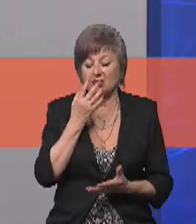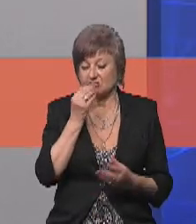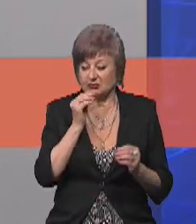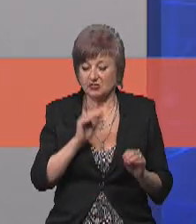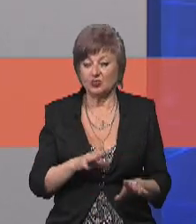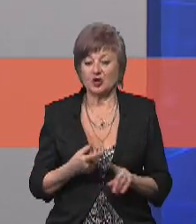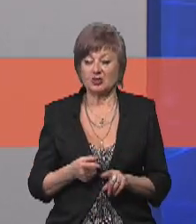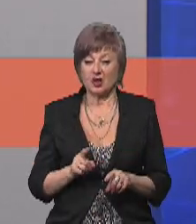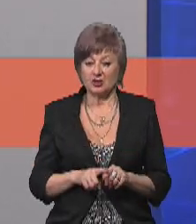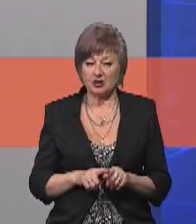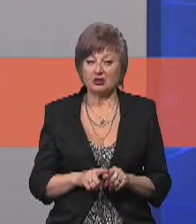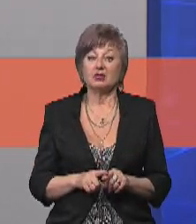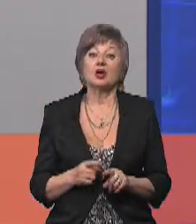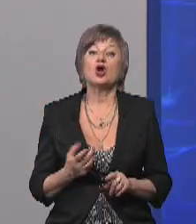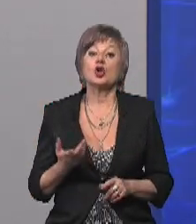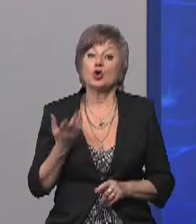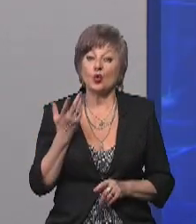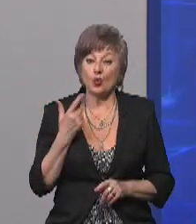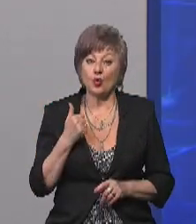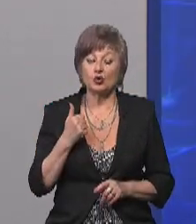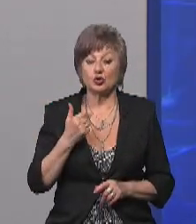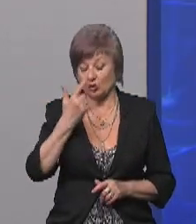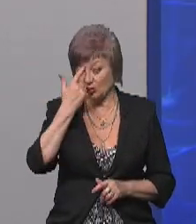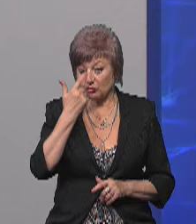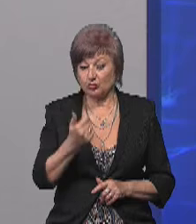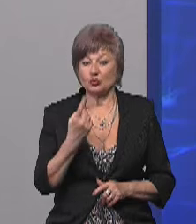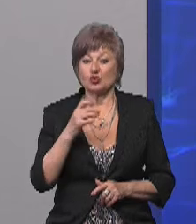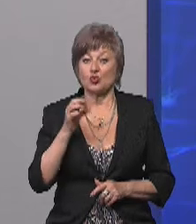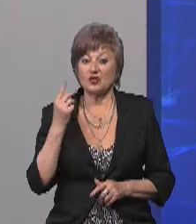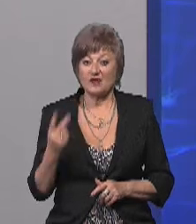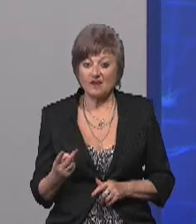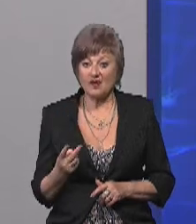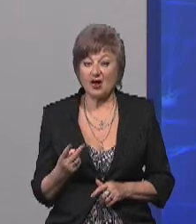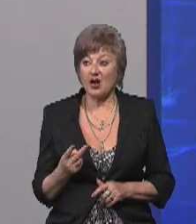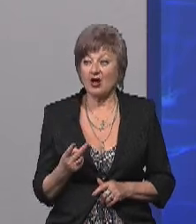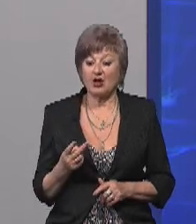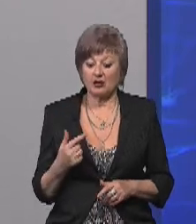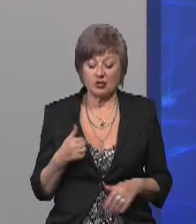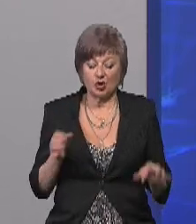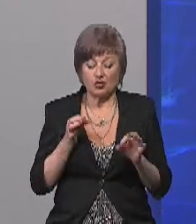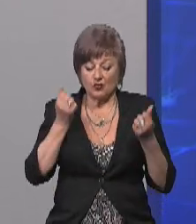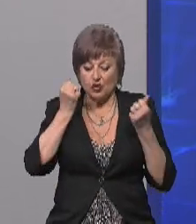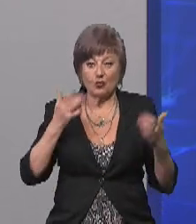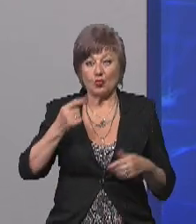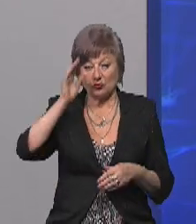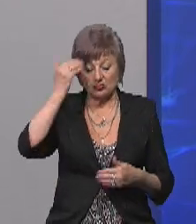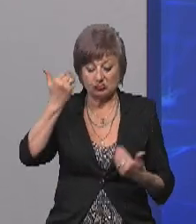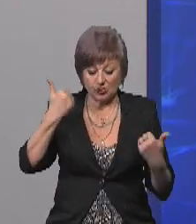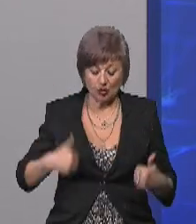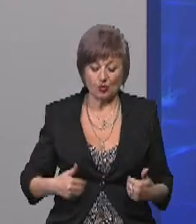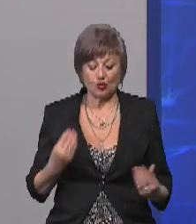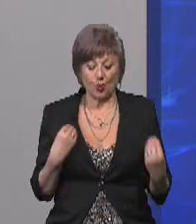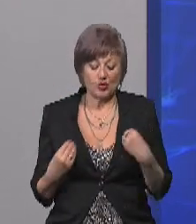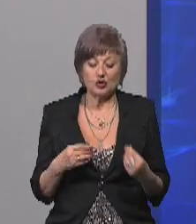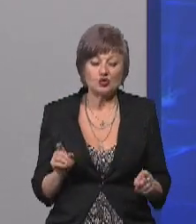приділяють належного чину. І тому, коли вже заявляють на 102, інколи навіть фрази звучать, що вони не пам'ятають, якого зросту були, в чому були